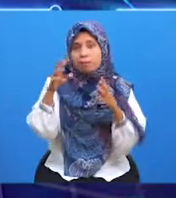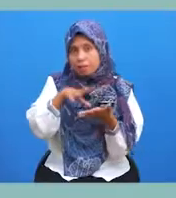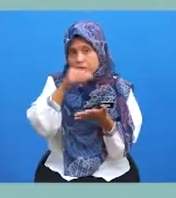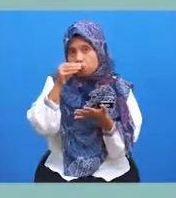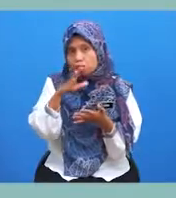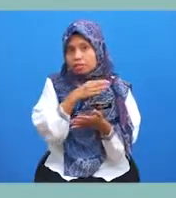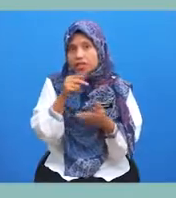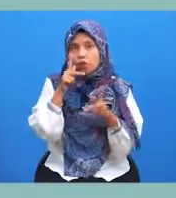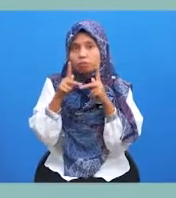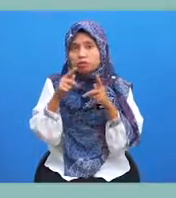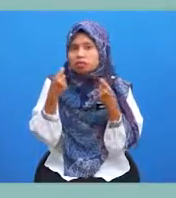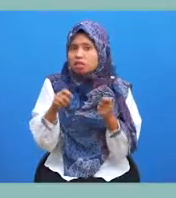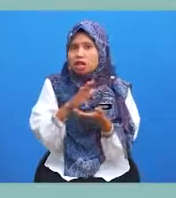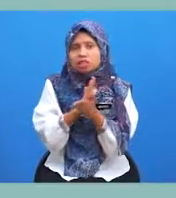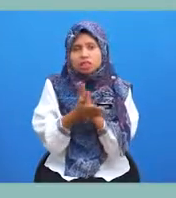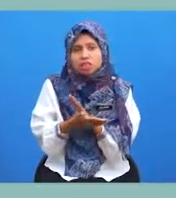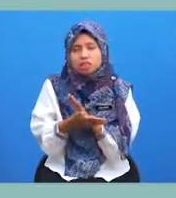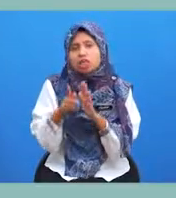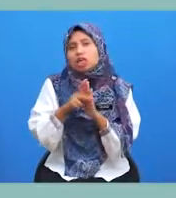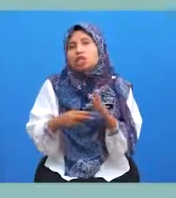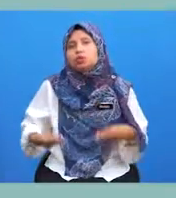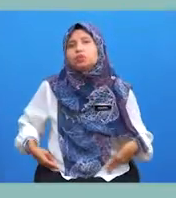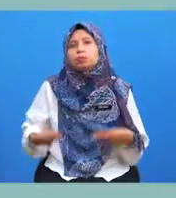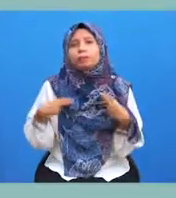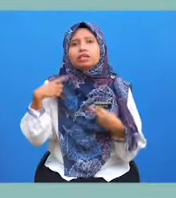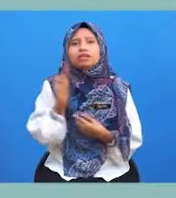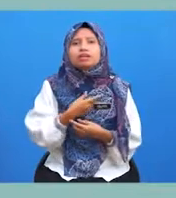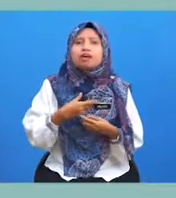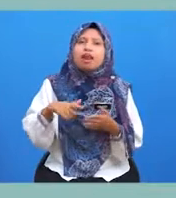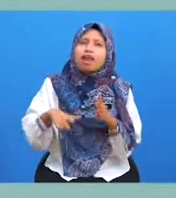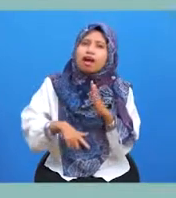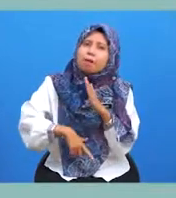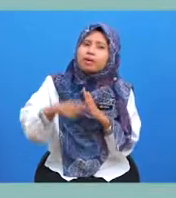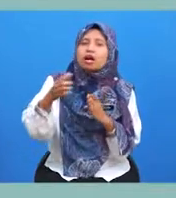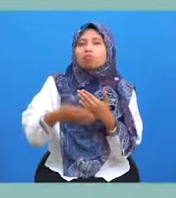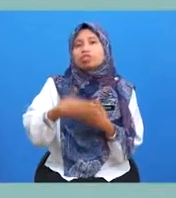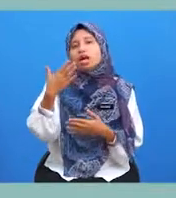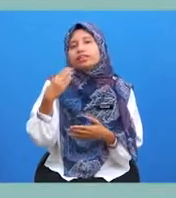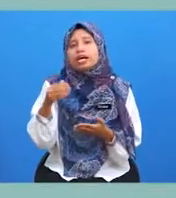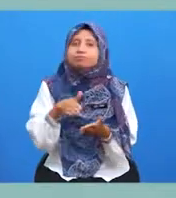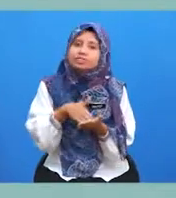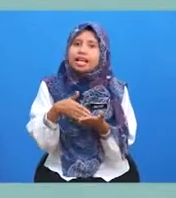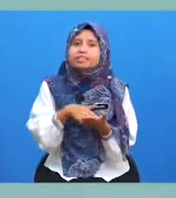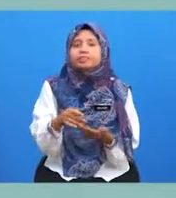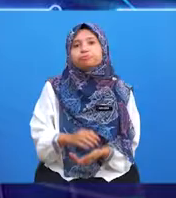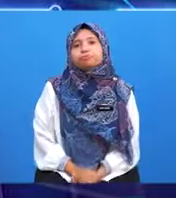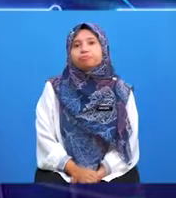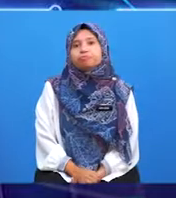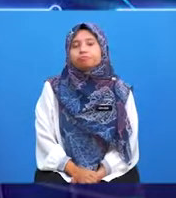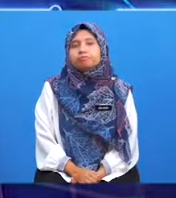komunikasi telah menjadikan kehidupan kita menjadi lebih mudah dan